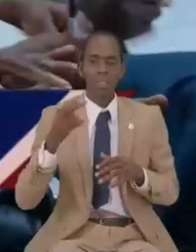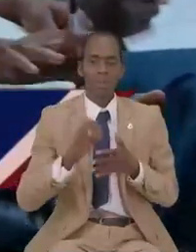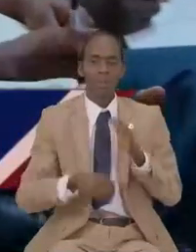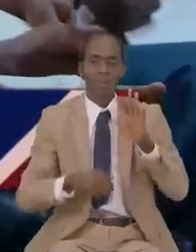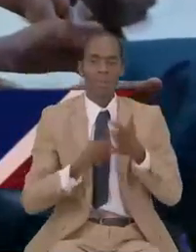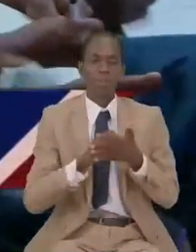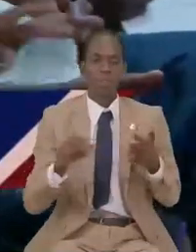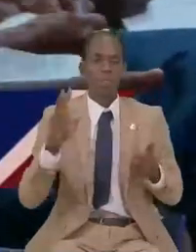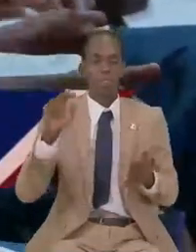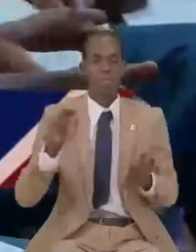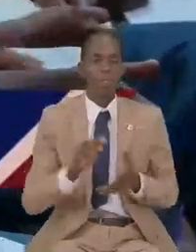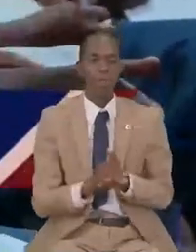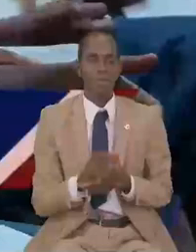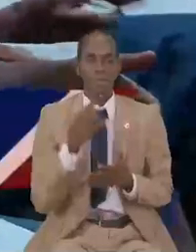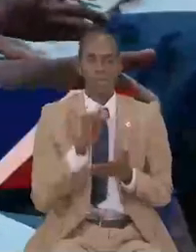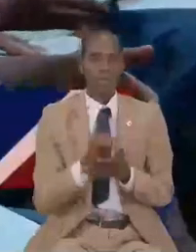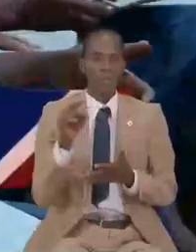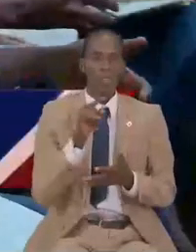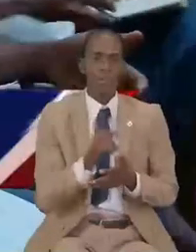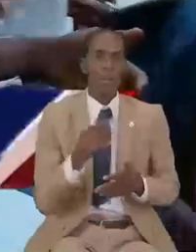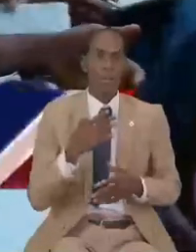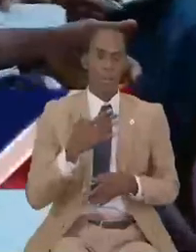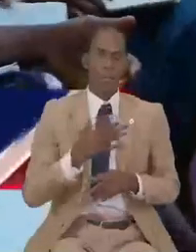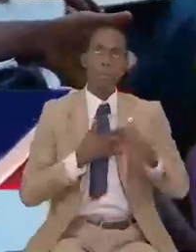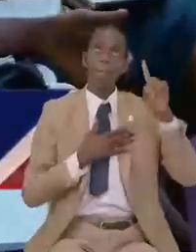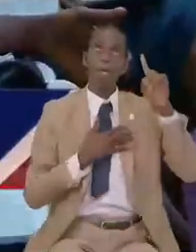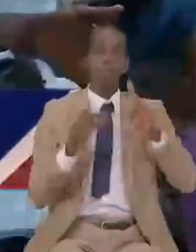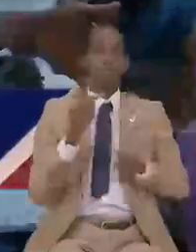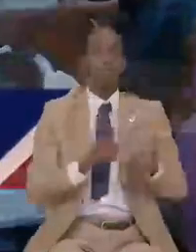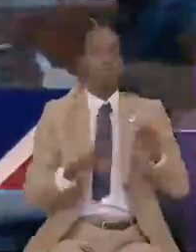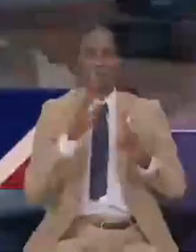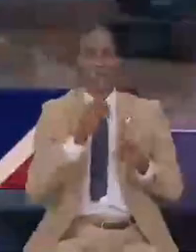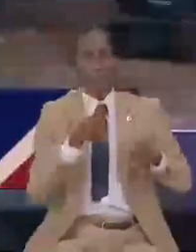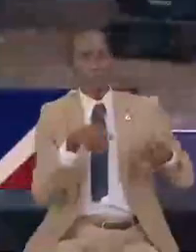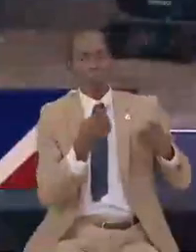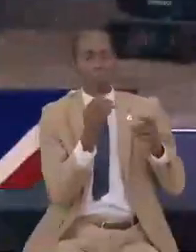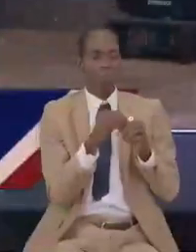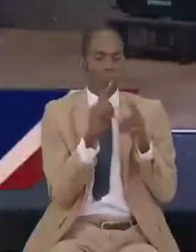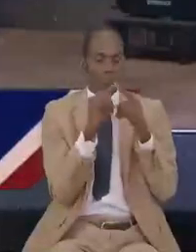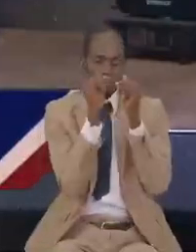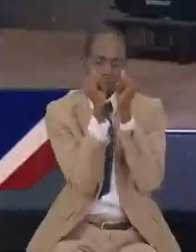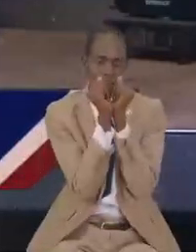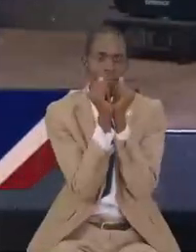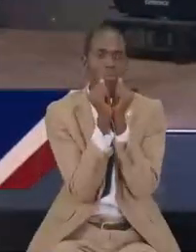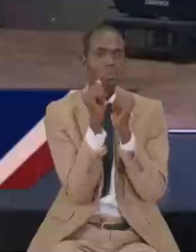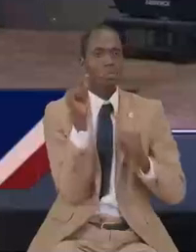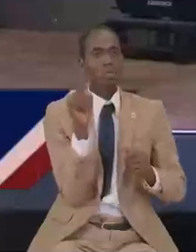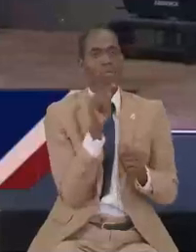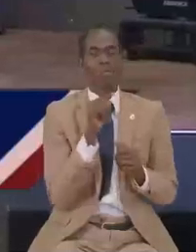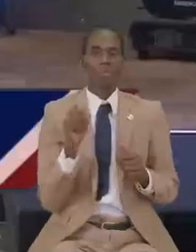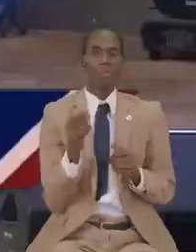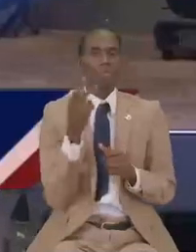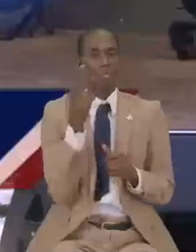Ésaïe chapitre 5, 13. C'est pourquoi mon peuple sera soudain emmené captif. Ouais. La